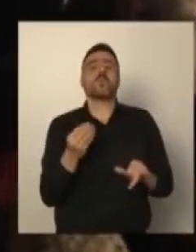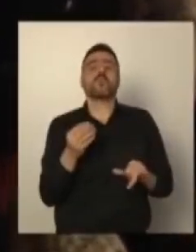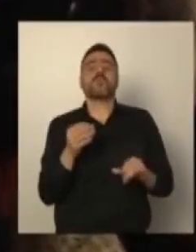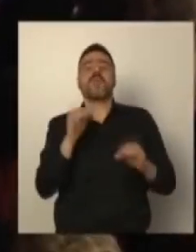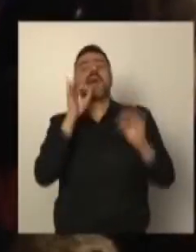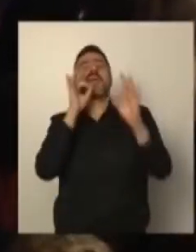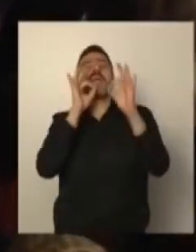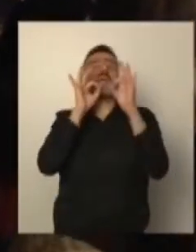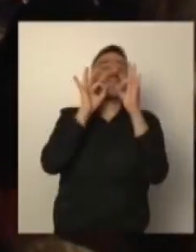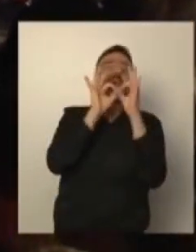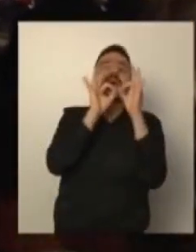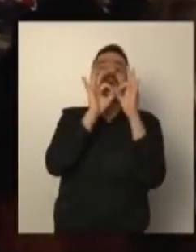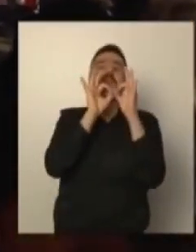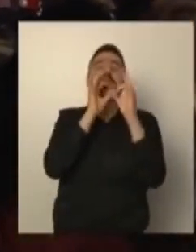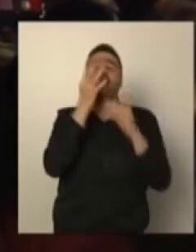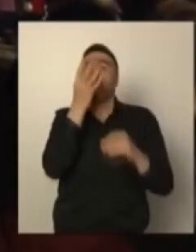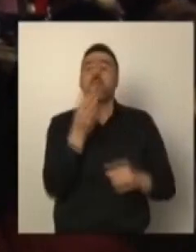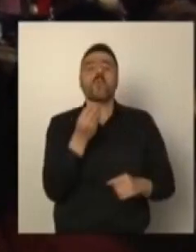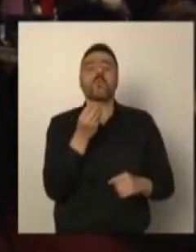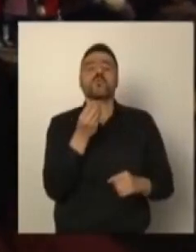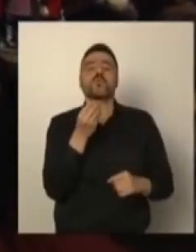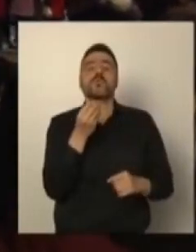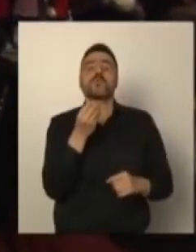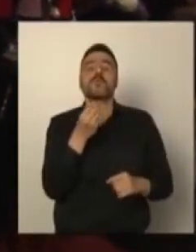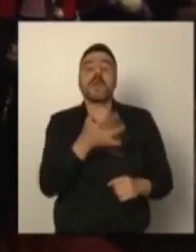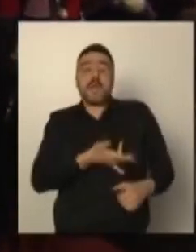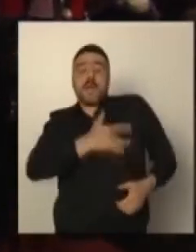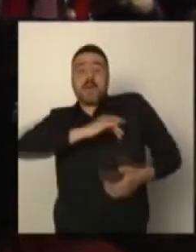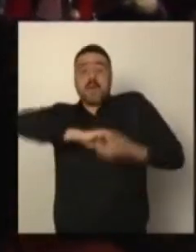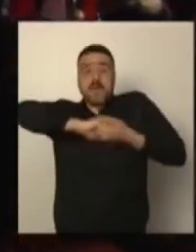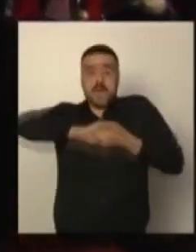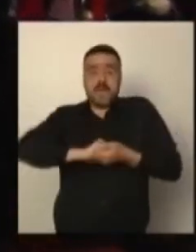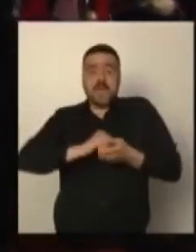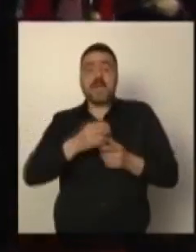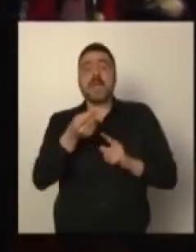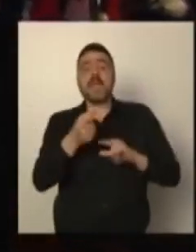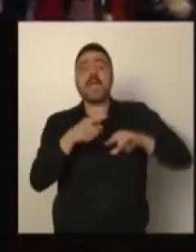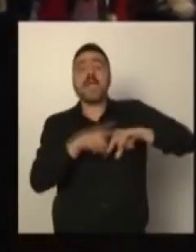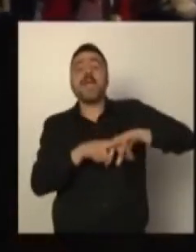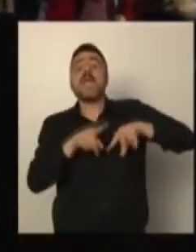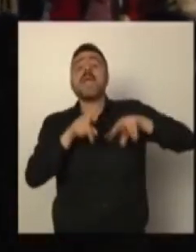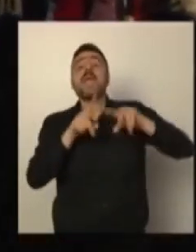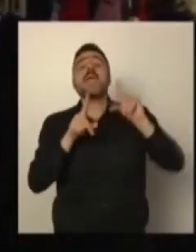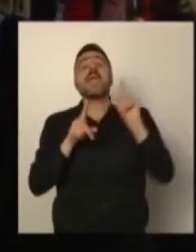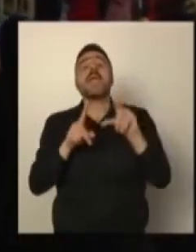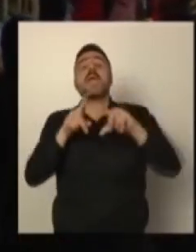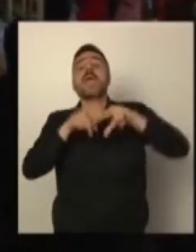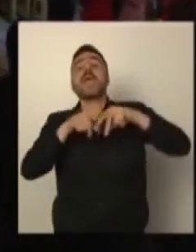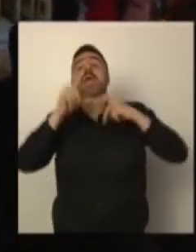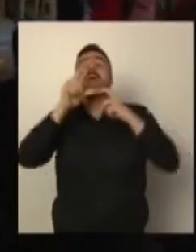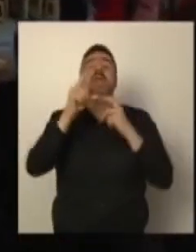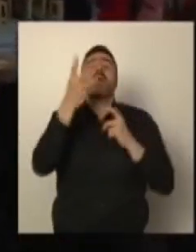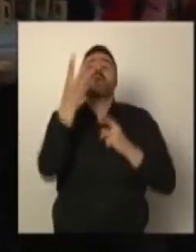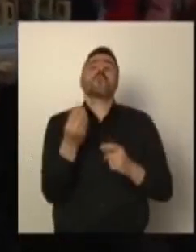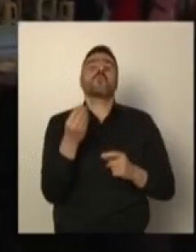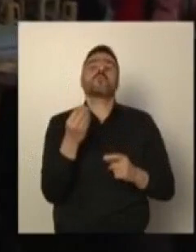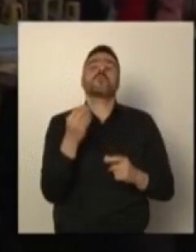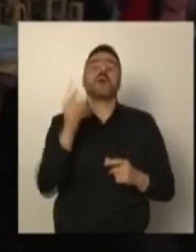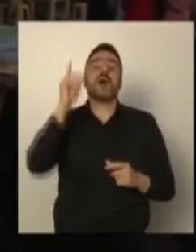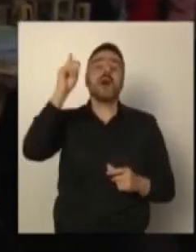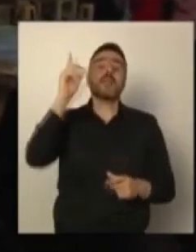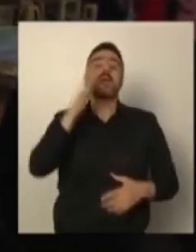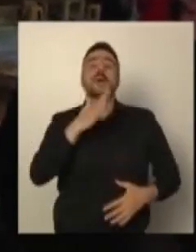bürümeyi, ihlas kalesinde korumayı nasip eyle ya Rabbi. Ya Rabbel